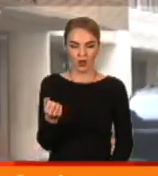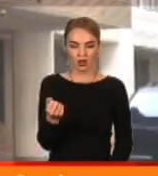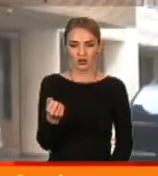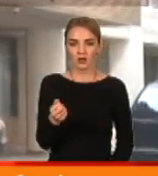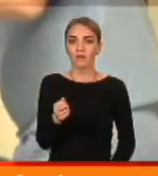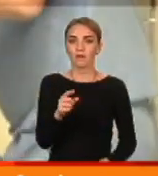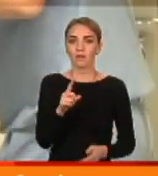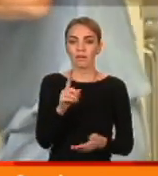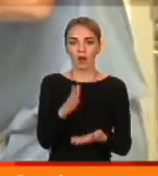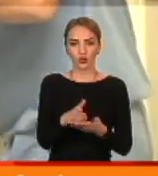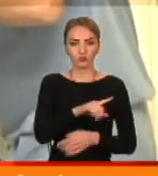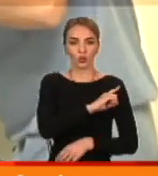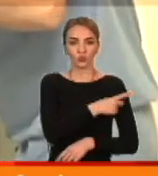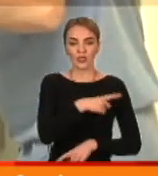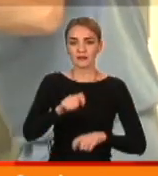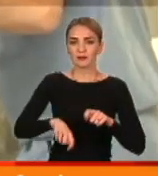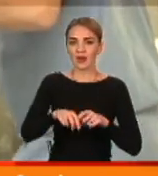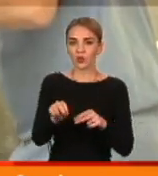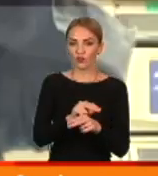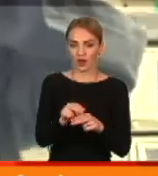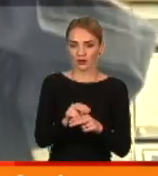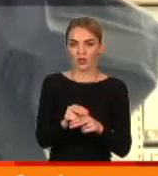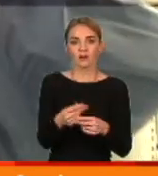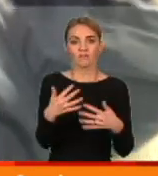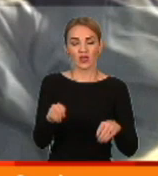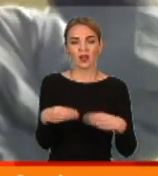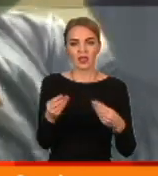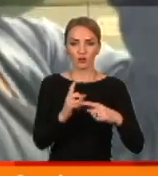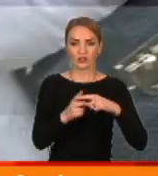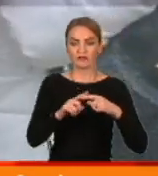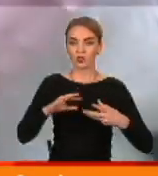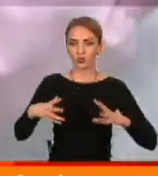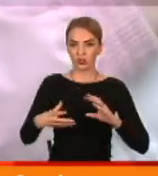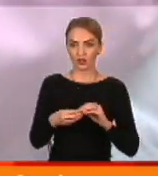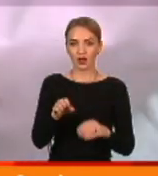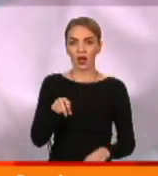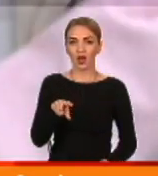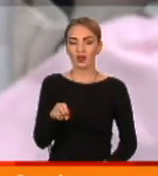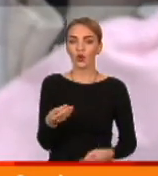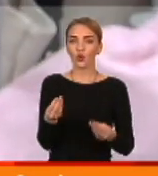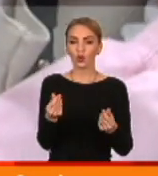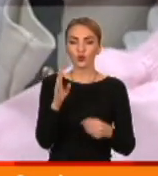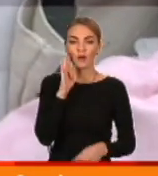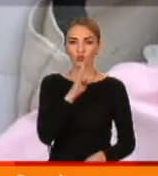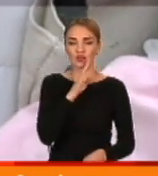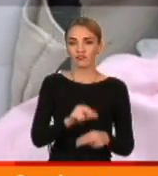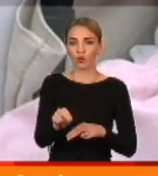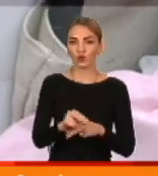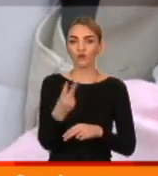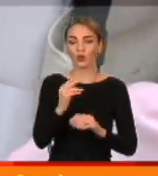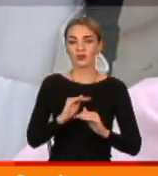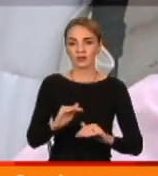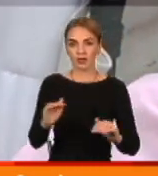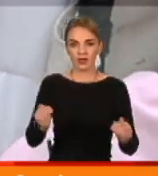Вони мають потужне експериментальне лікування, яке вже дає позитивний результат. Але грошей в матусі, яка виховує двох